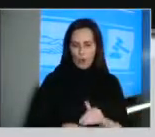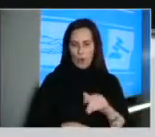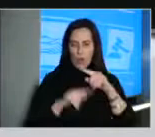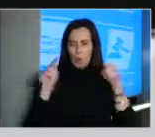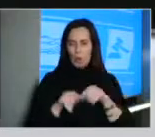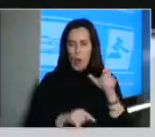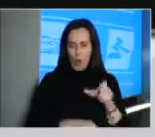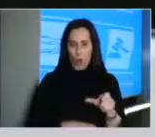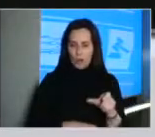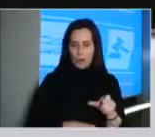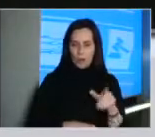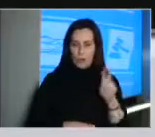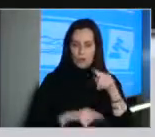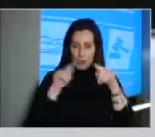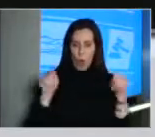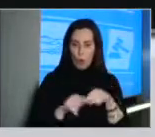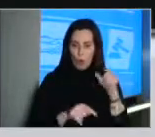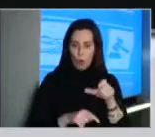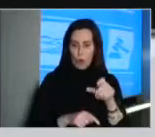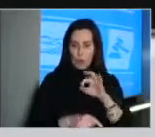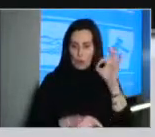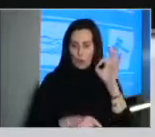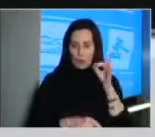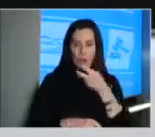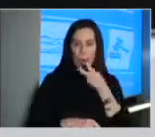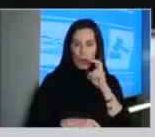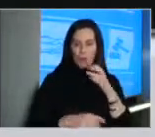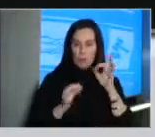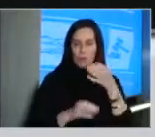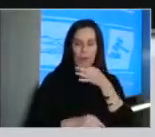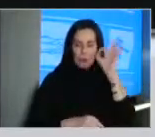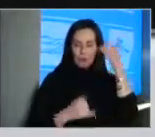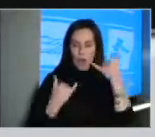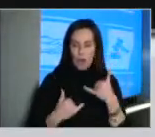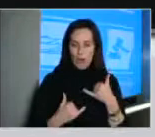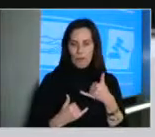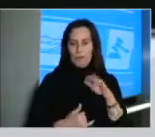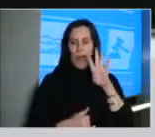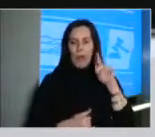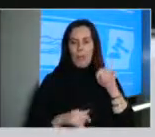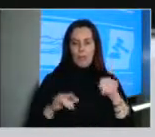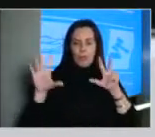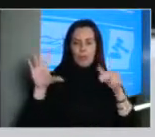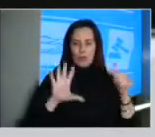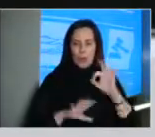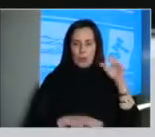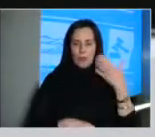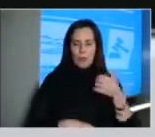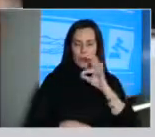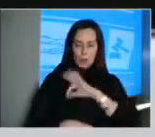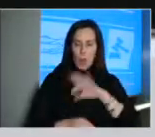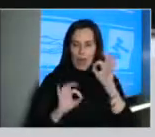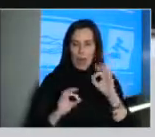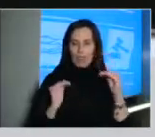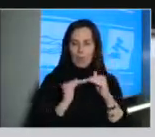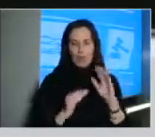היום המיועדות, יש אגרות חוב בריבית מועדפת, בעיקר בריביות של היום, זה 4.86, נותן תשואה ריאלית,